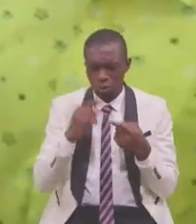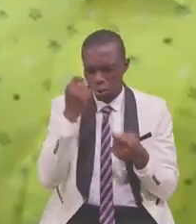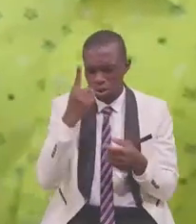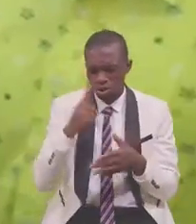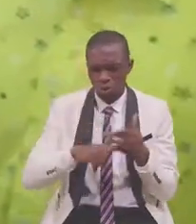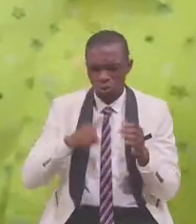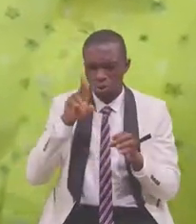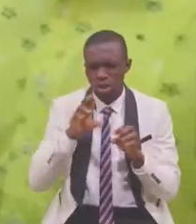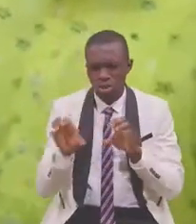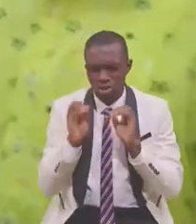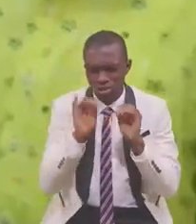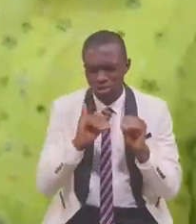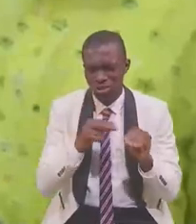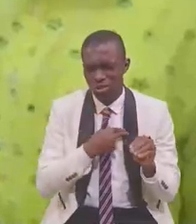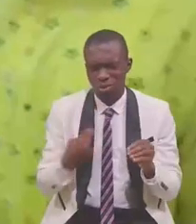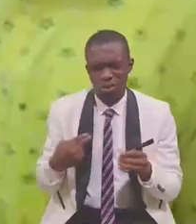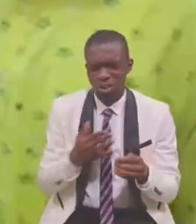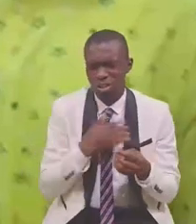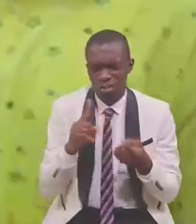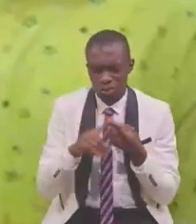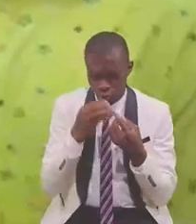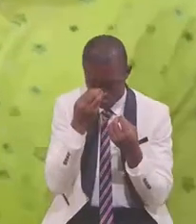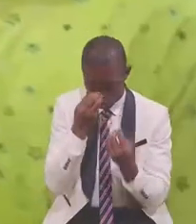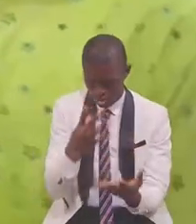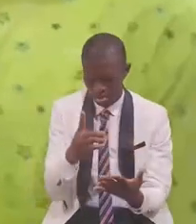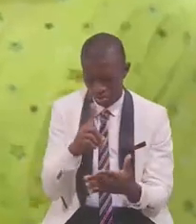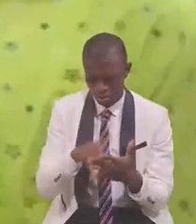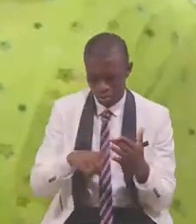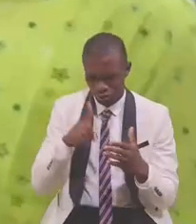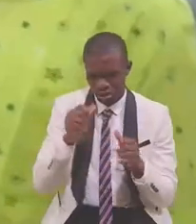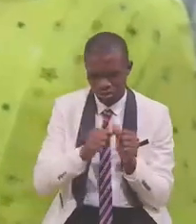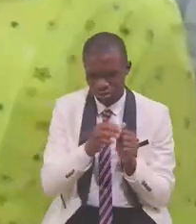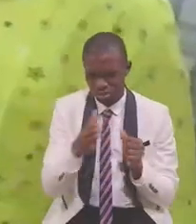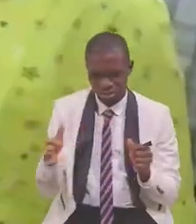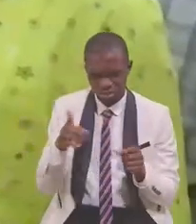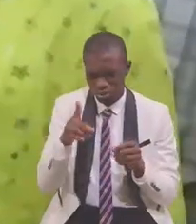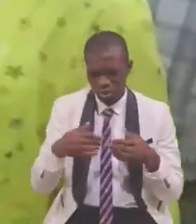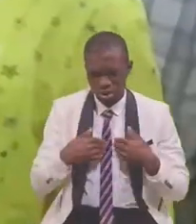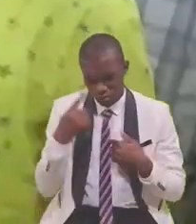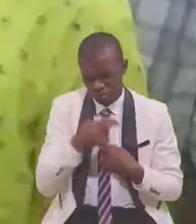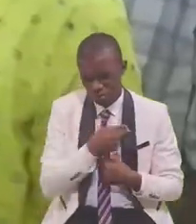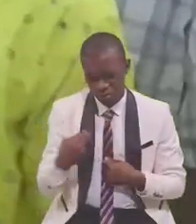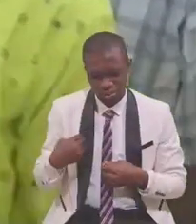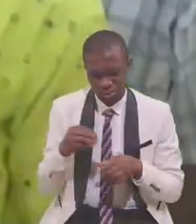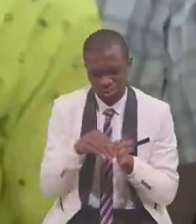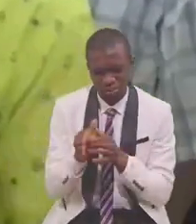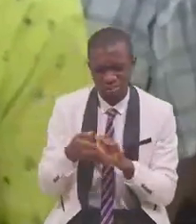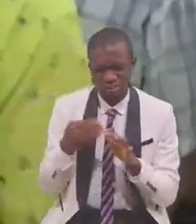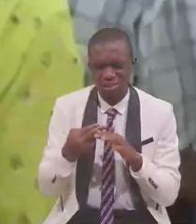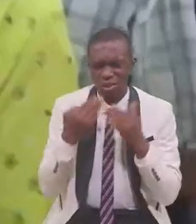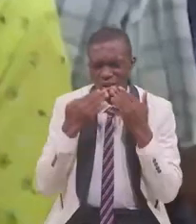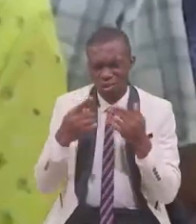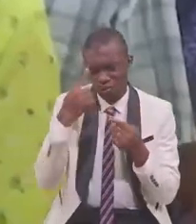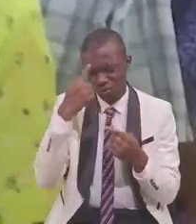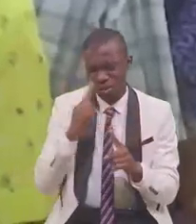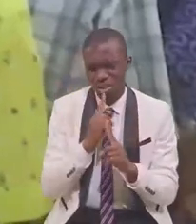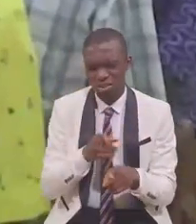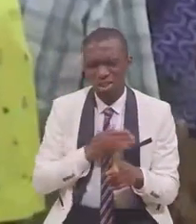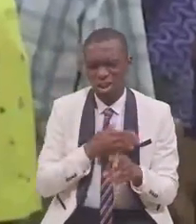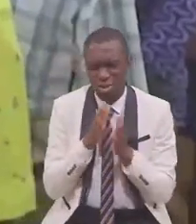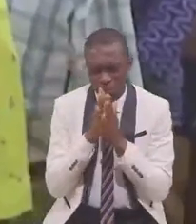pour suivre et expérimenter tout ce que tu as pour nous. Merci parce que tu nous as exaucés. Au